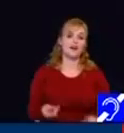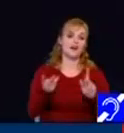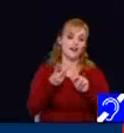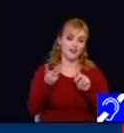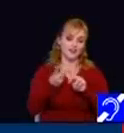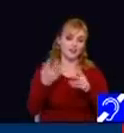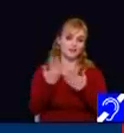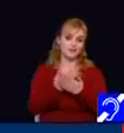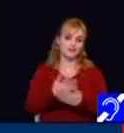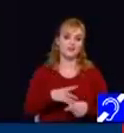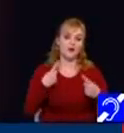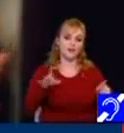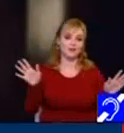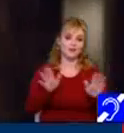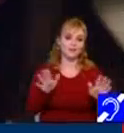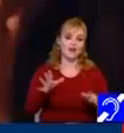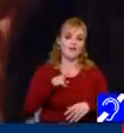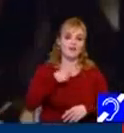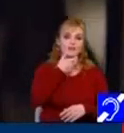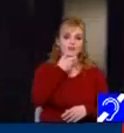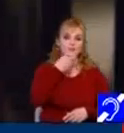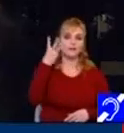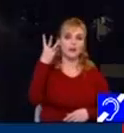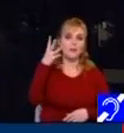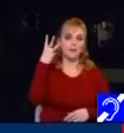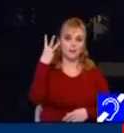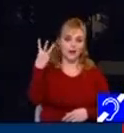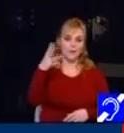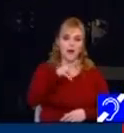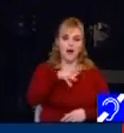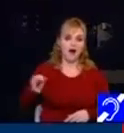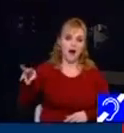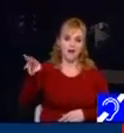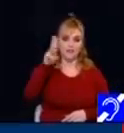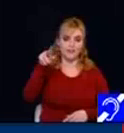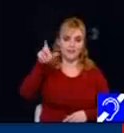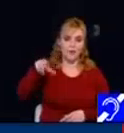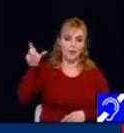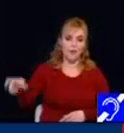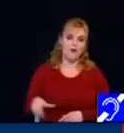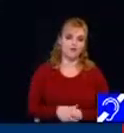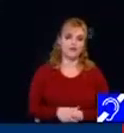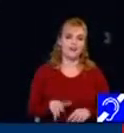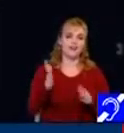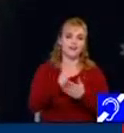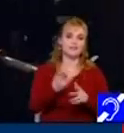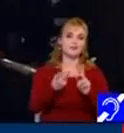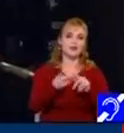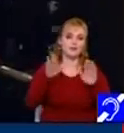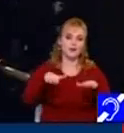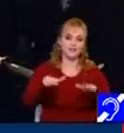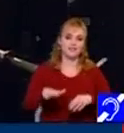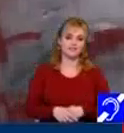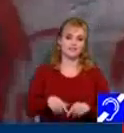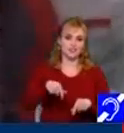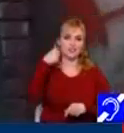Videoclipul piesei Shape of You, văzut de aproape 3 miliarde de ori pe YouTube, Ed Sheeran a obținut locul 2 în topul videoclipurilor muzicale